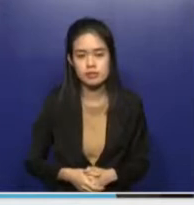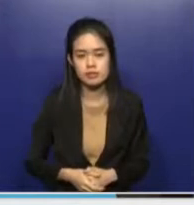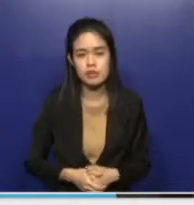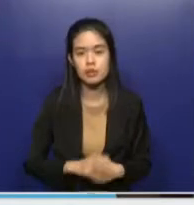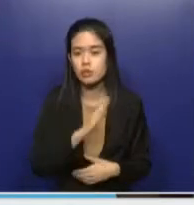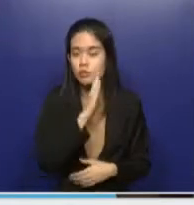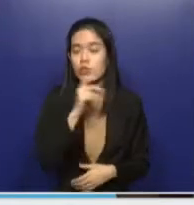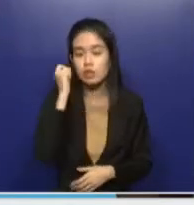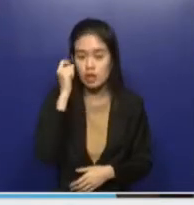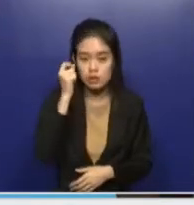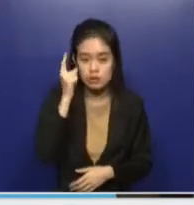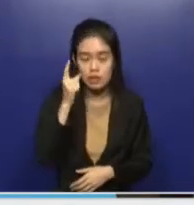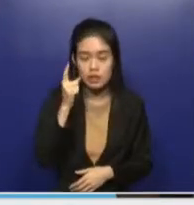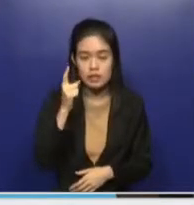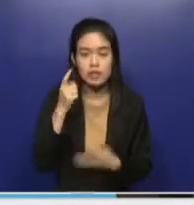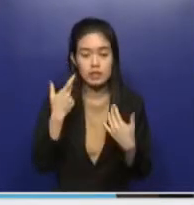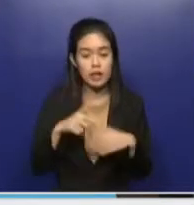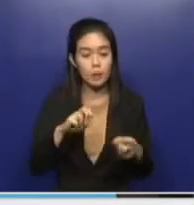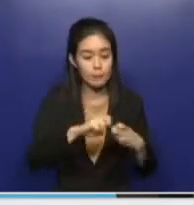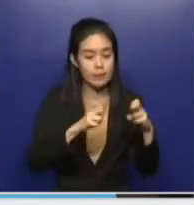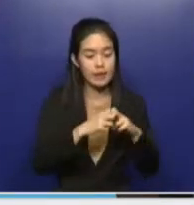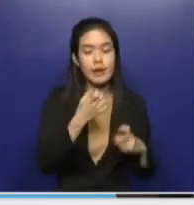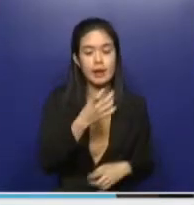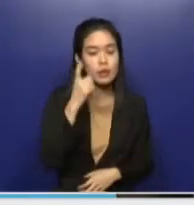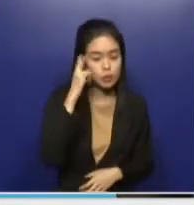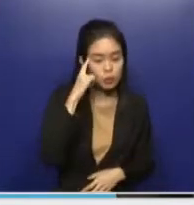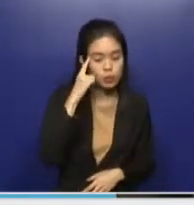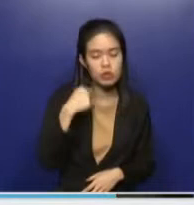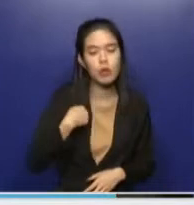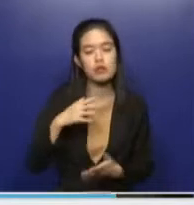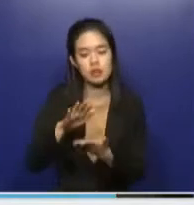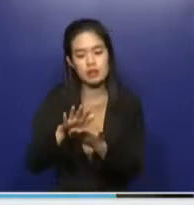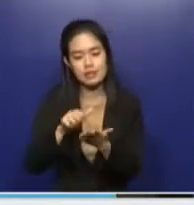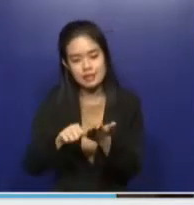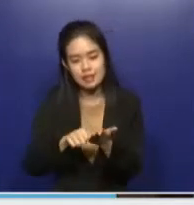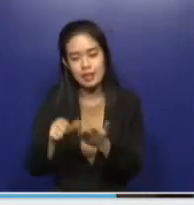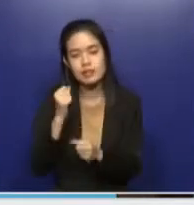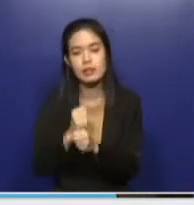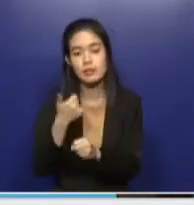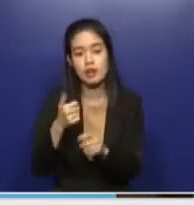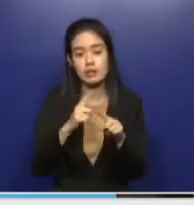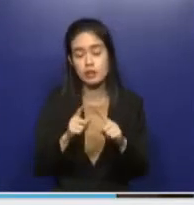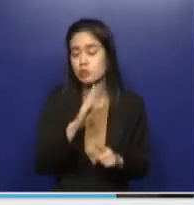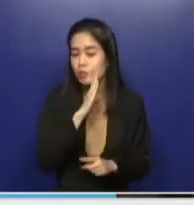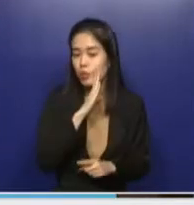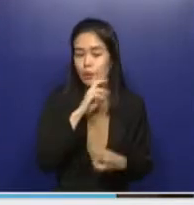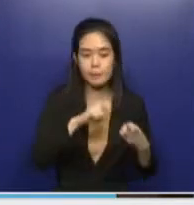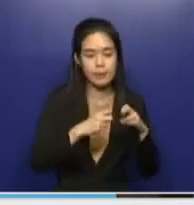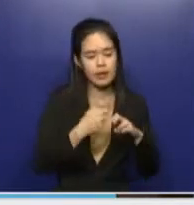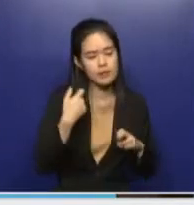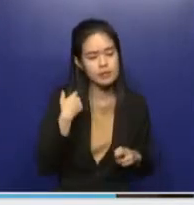เราเข้าใจแบบแผนของปัญหาที่เกิดขึ้นเราจะแก้ได้ครับท่านประธานแต่ถ้าเราไม่เข้าใจแบบแผนของปัญหาที่เกิด